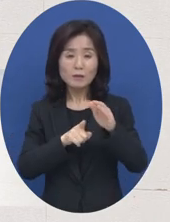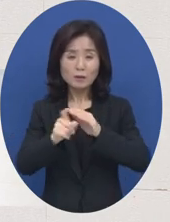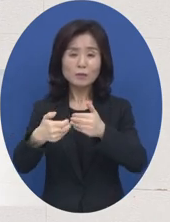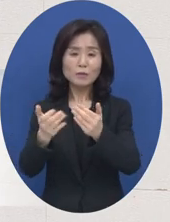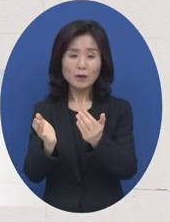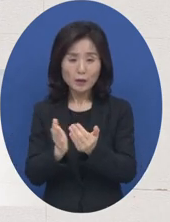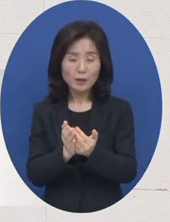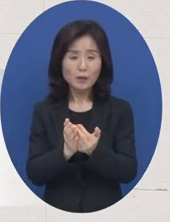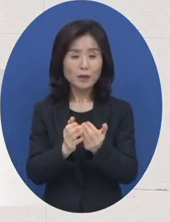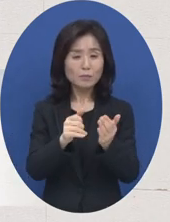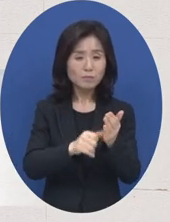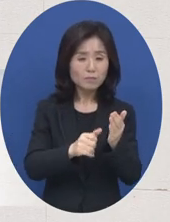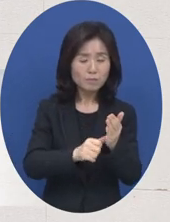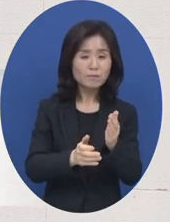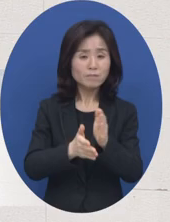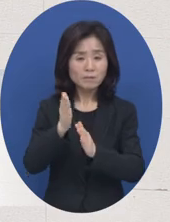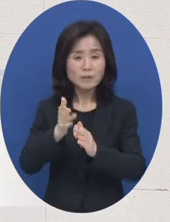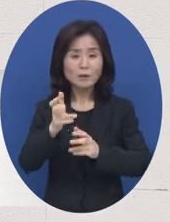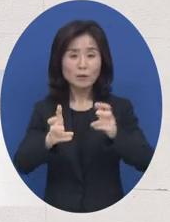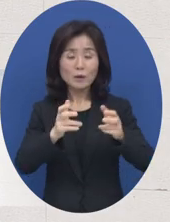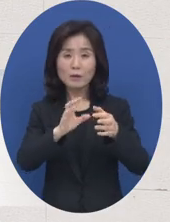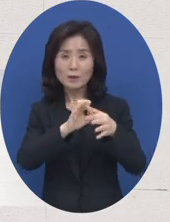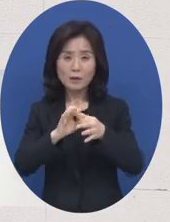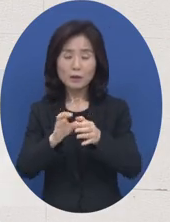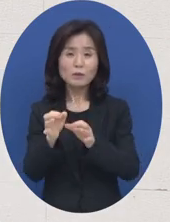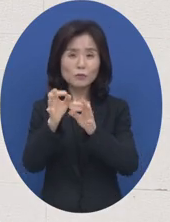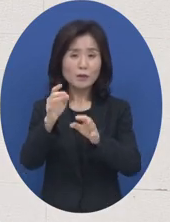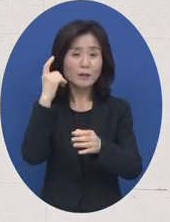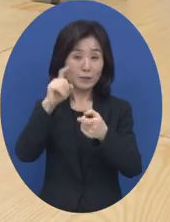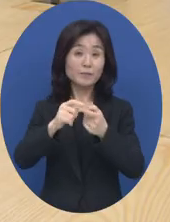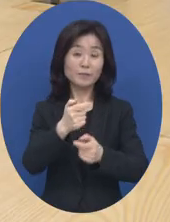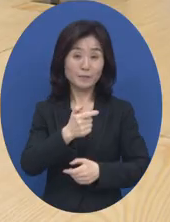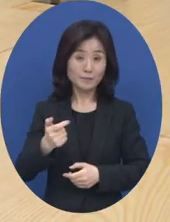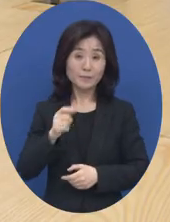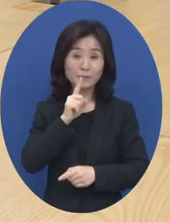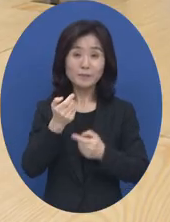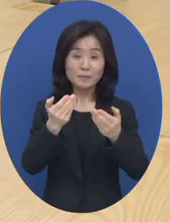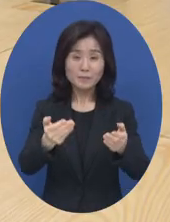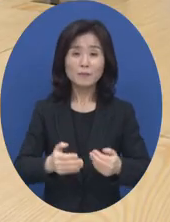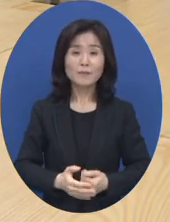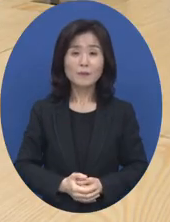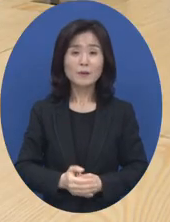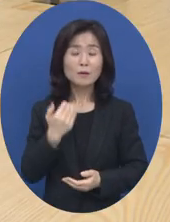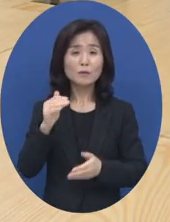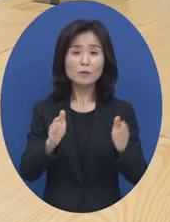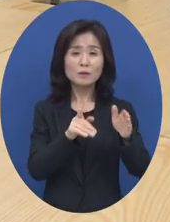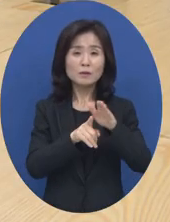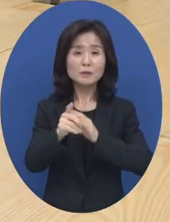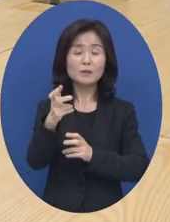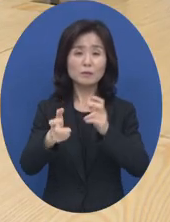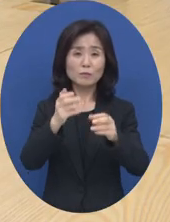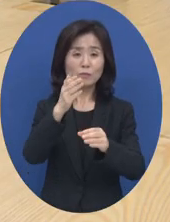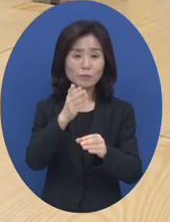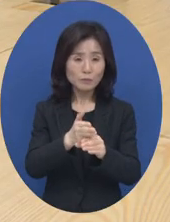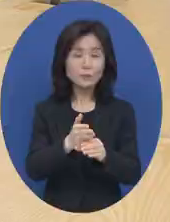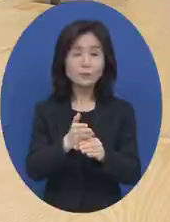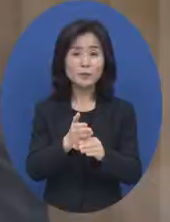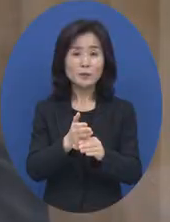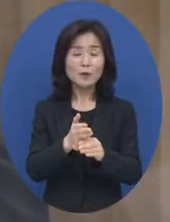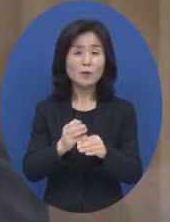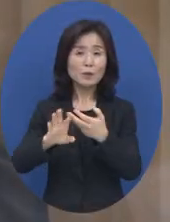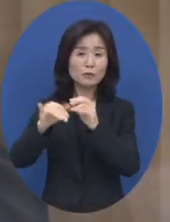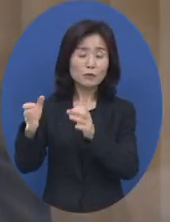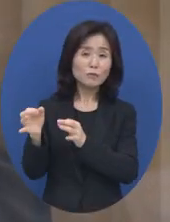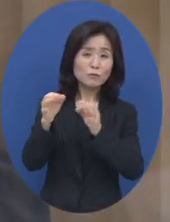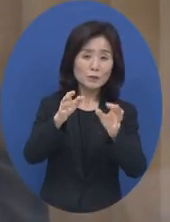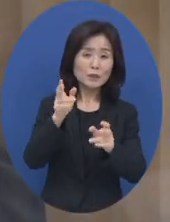장비 산업과 관련해서 투자 유치에 매우 관심이 높다는 말씀드립니다. 경기도는 첨단 산업을 중심으로 외국인